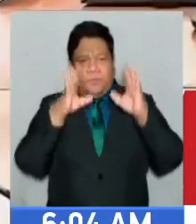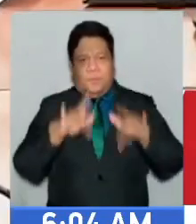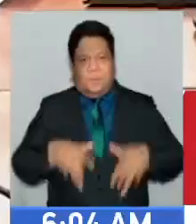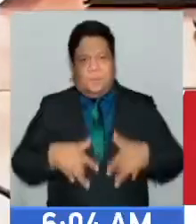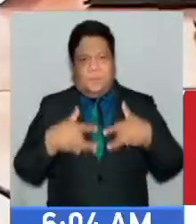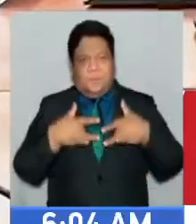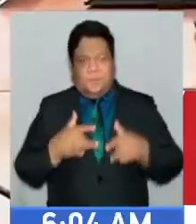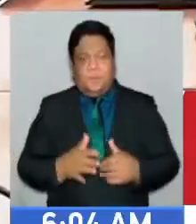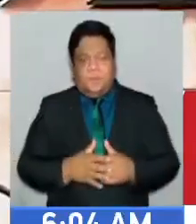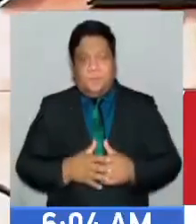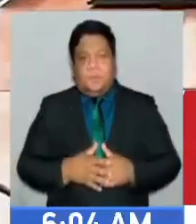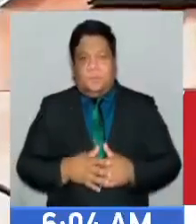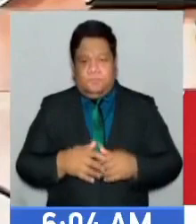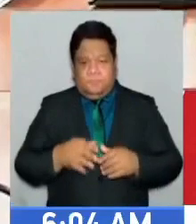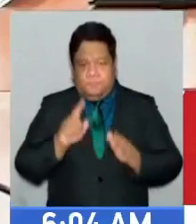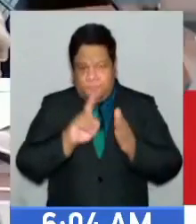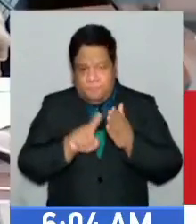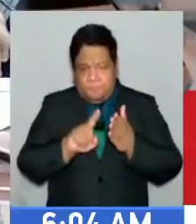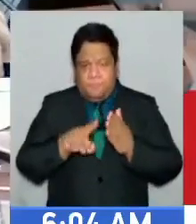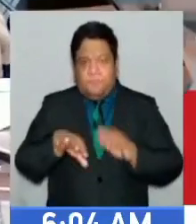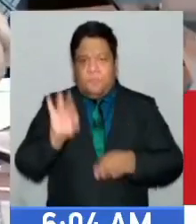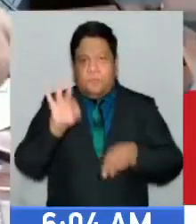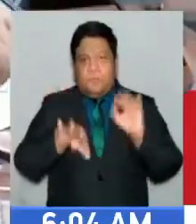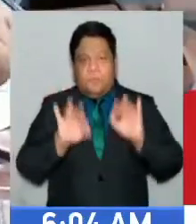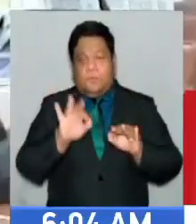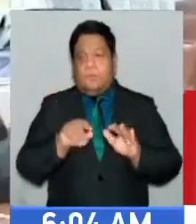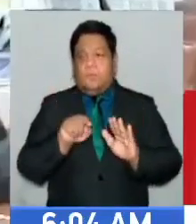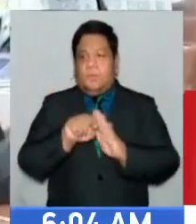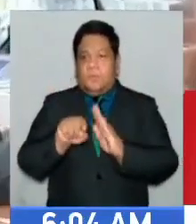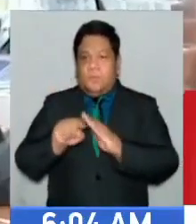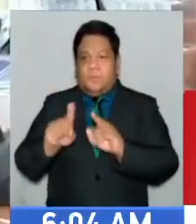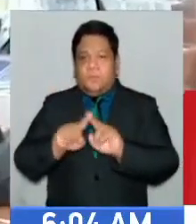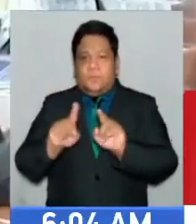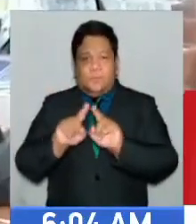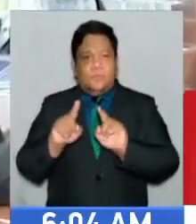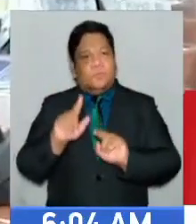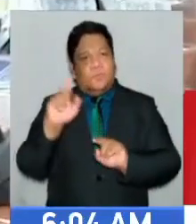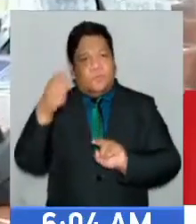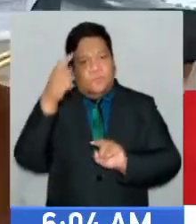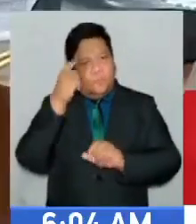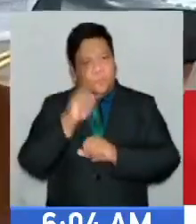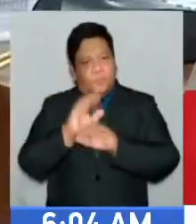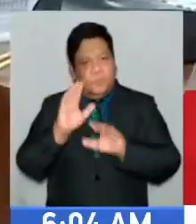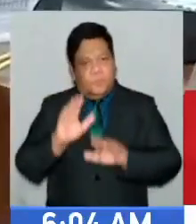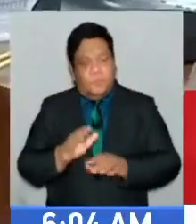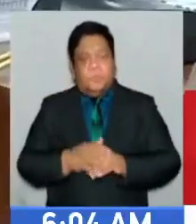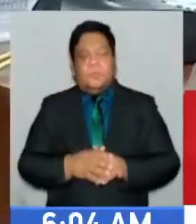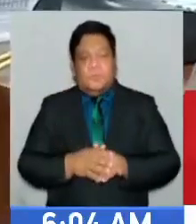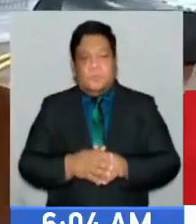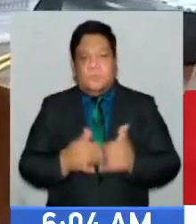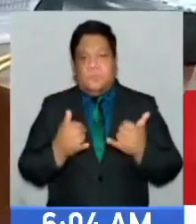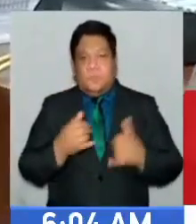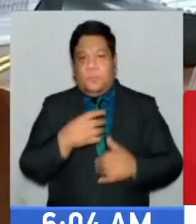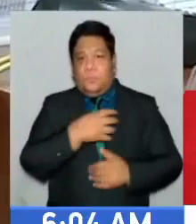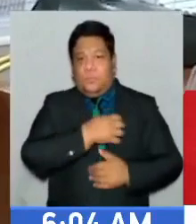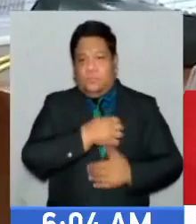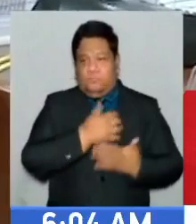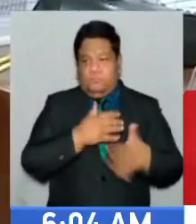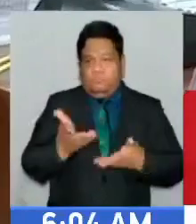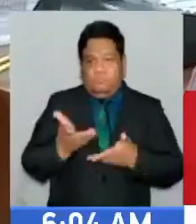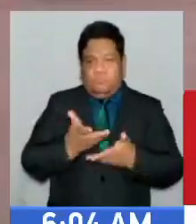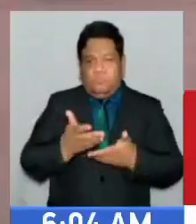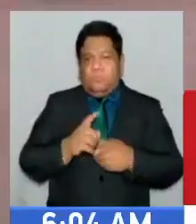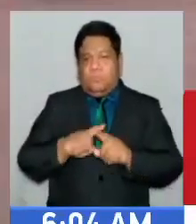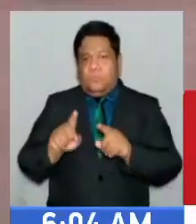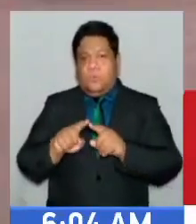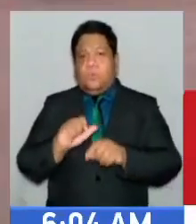sunod-sunod na pagpatay sa ilang opisyal. Sabi naman ng PNP, nakipagpulong na sila sa Union of Local Authorities of the Philippines, League of Governors